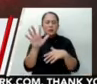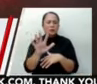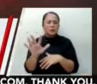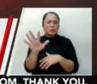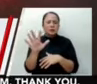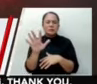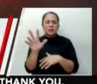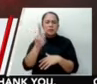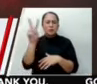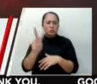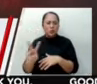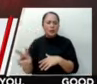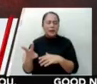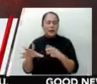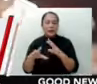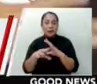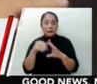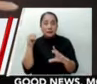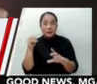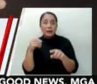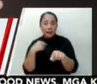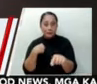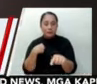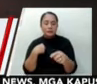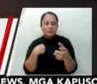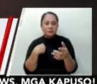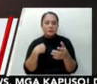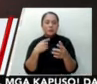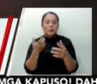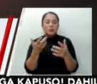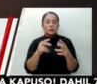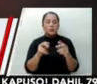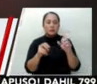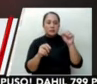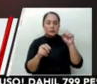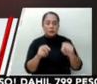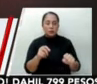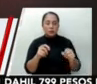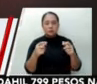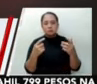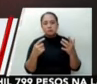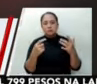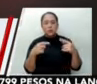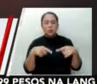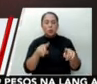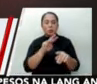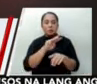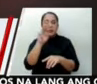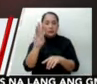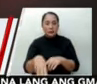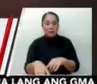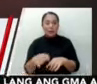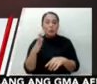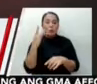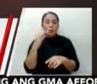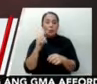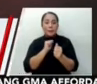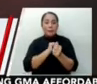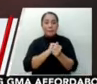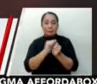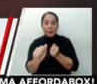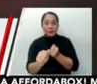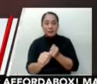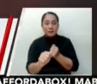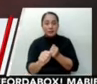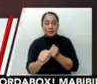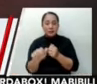Valenzuela exit. Ang medyo okay-okay lang ay itong southbound, itong papuntang Metro Manila, dahil kapag nakalusot na sila doon sa bahang area